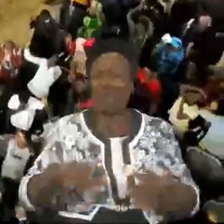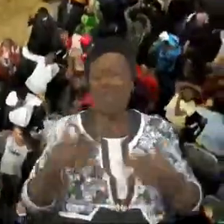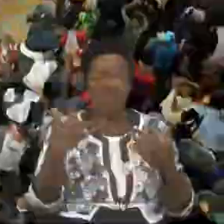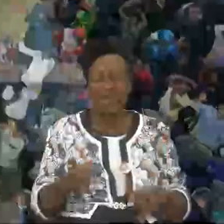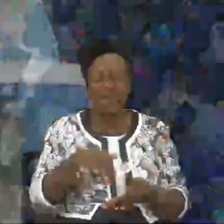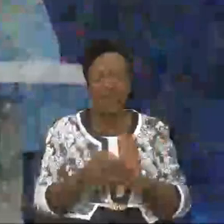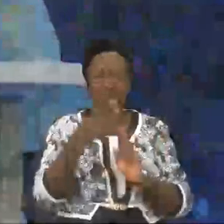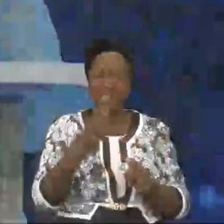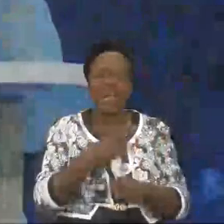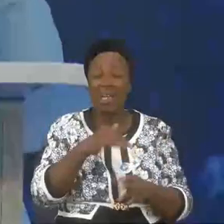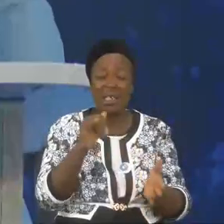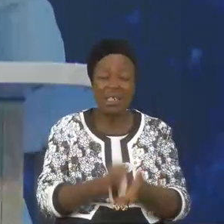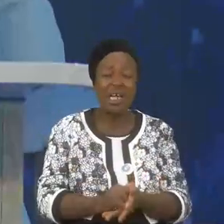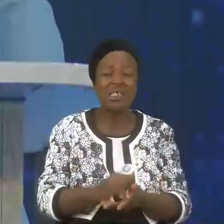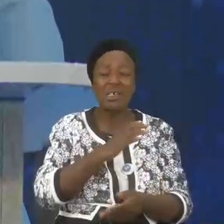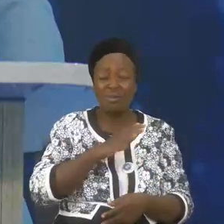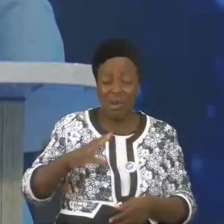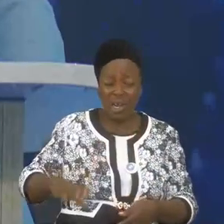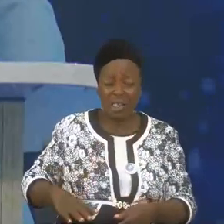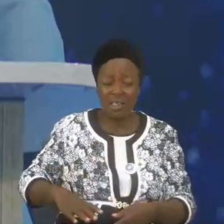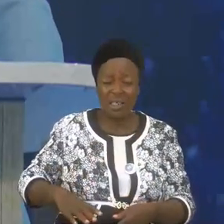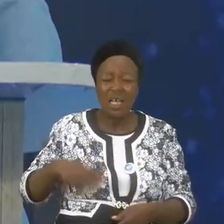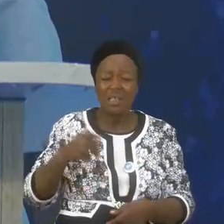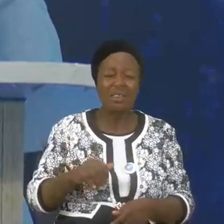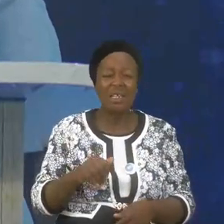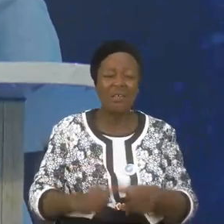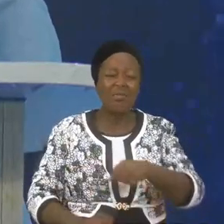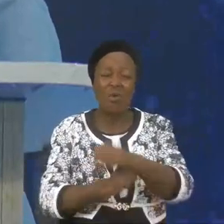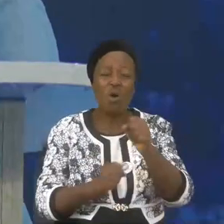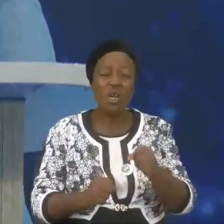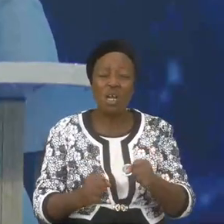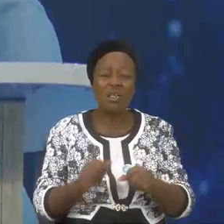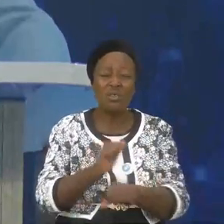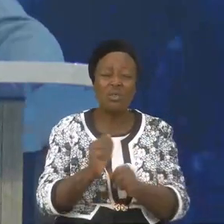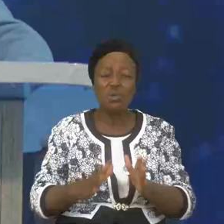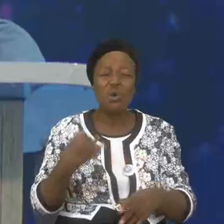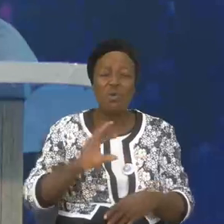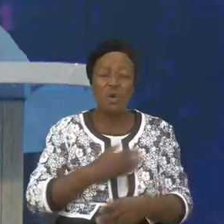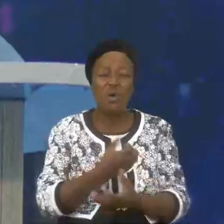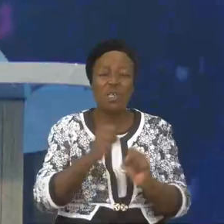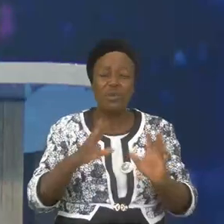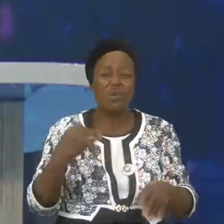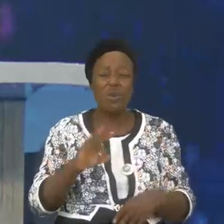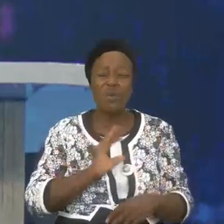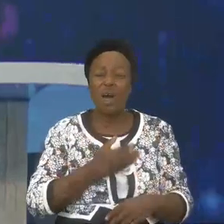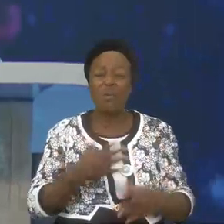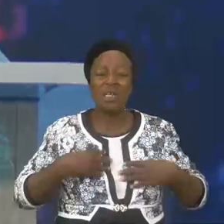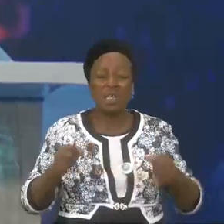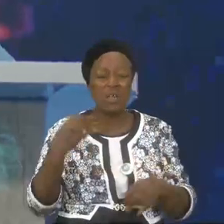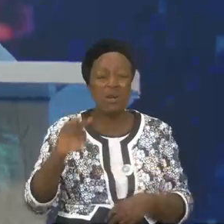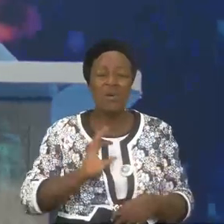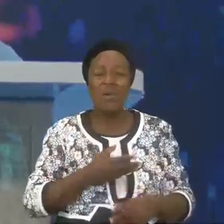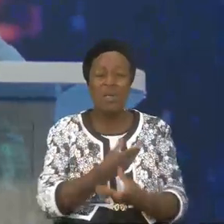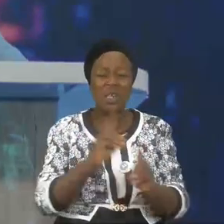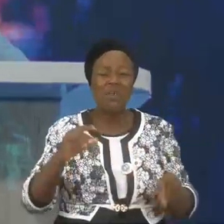maintenant. Sur Christ, la pierre angulaire de notre salut, de notre guérison, de notre